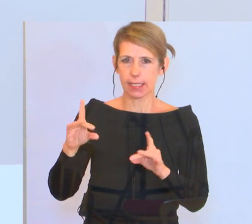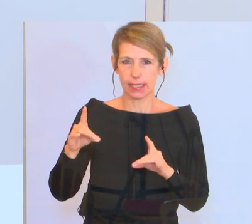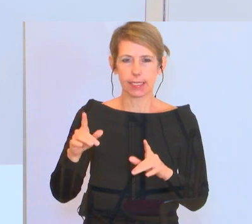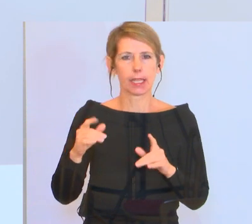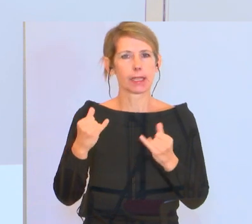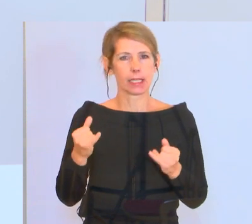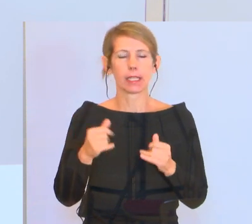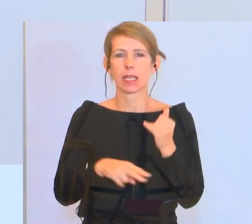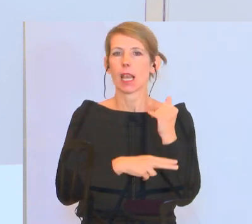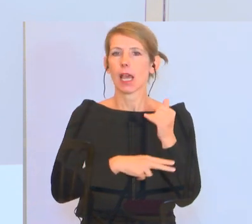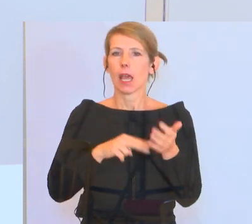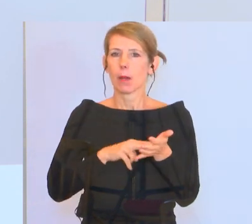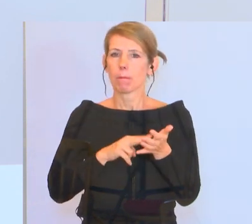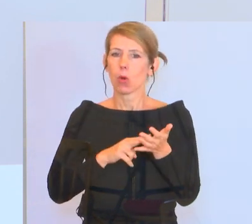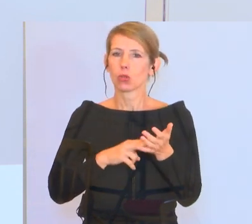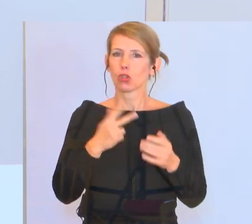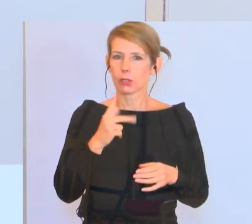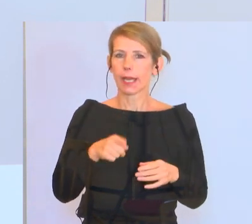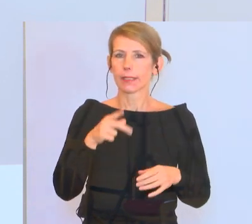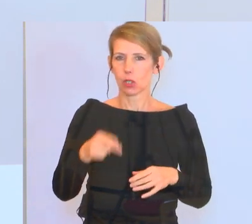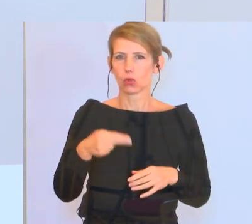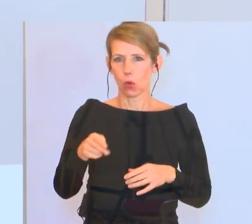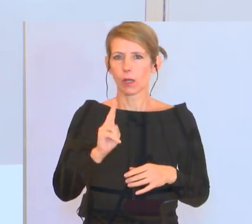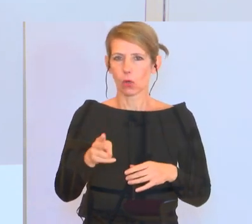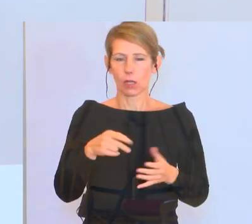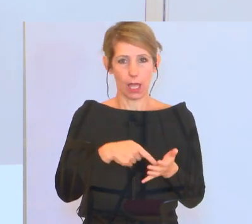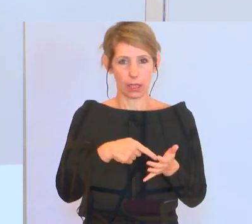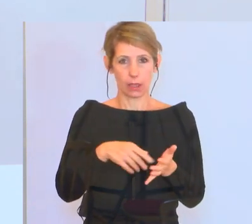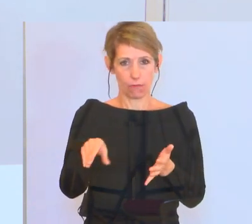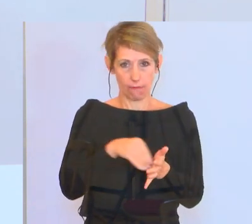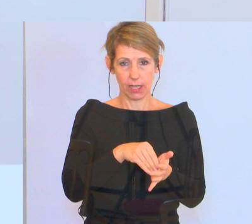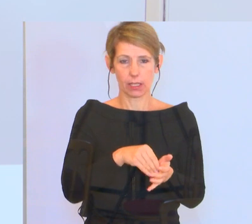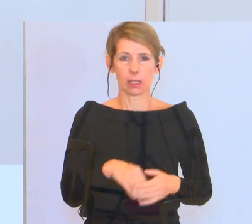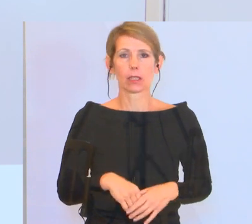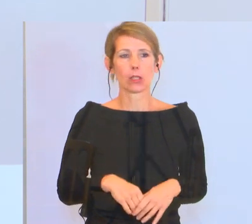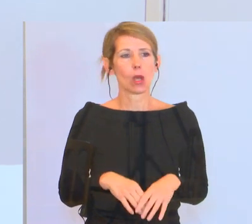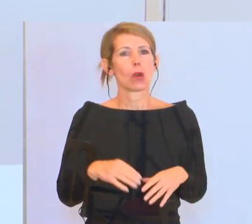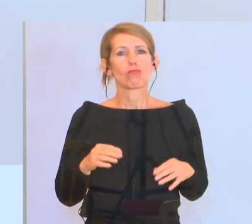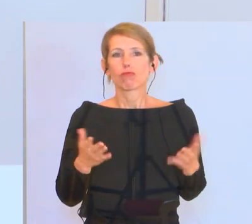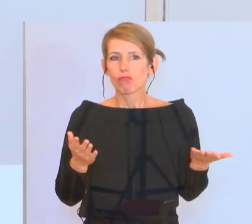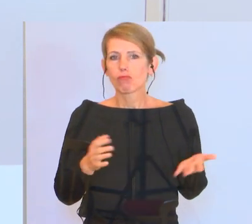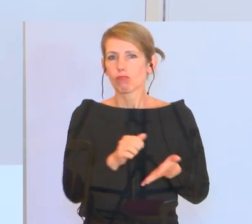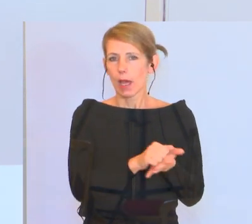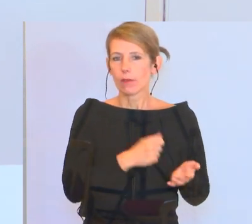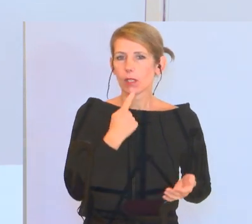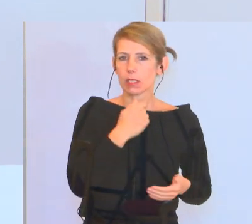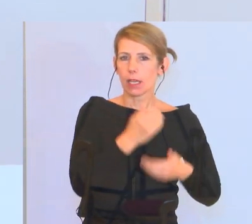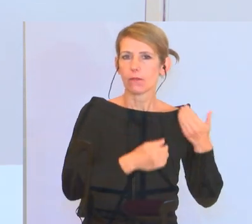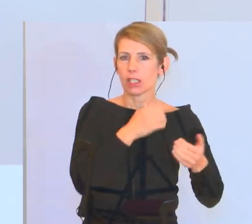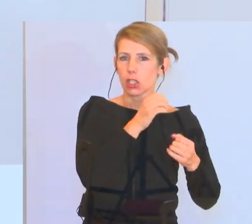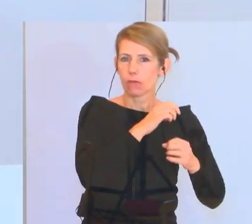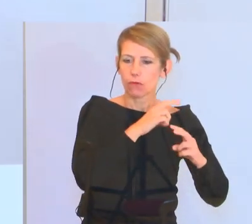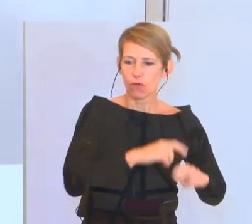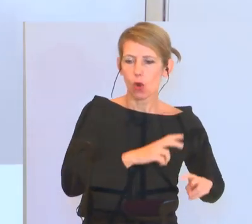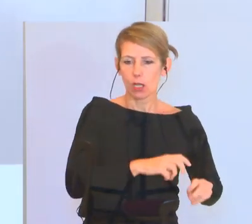Lehrlingsbonus von bis zu 3.000 Euro in Anspruch nehmen. Ursprünglich haben uns die Wirtschaftsforscher gesagt, dass wir eine